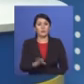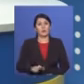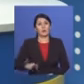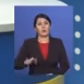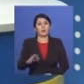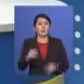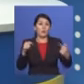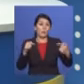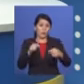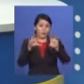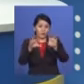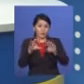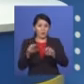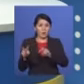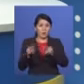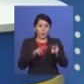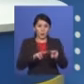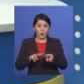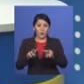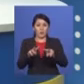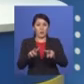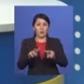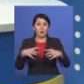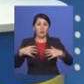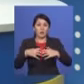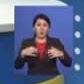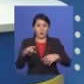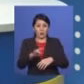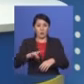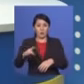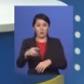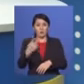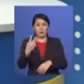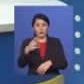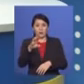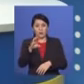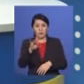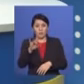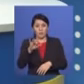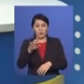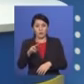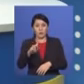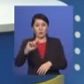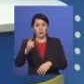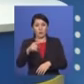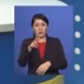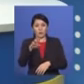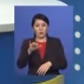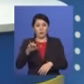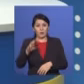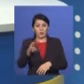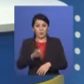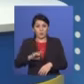Облыста заңсыз аң аулау тыйылмай тұр. Мәселен, жақында ғана өңір тұрғындары 2 Сібір елігін атқан. Бірінші факті Мамлют